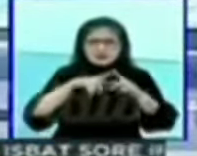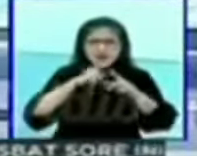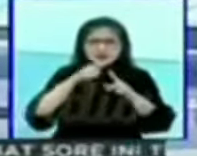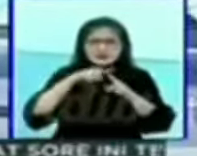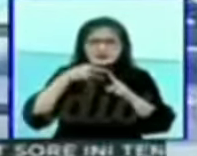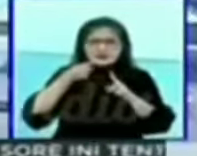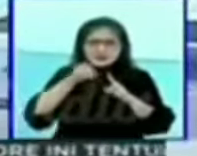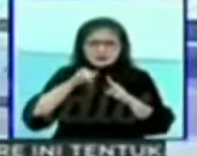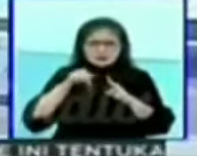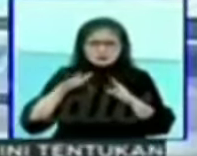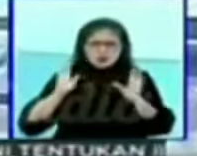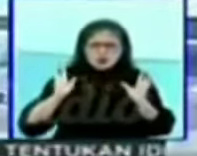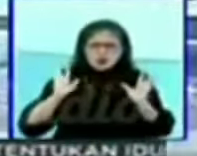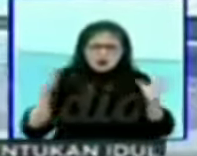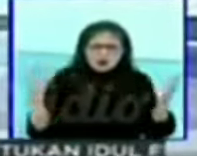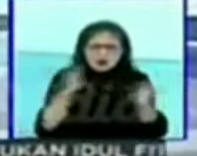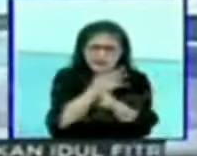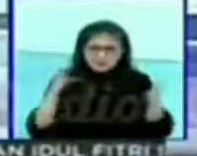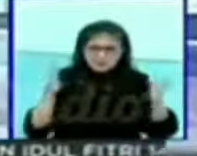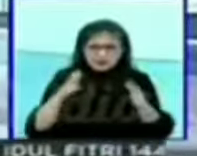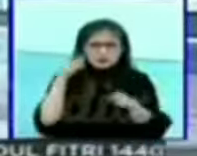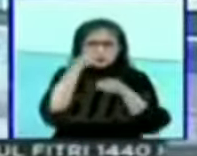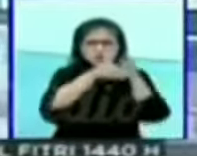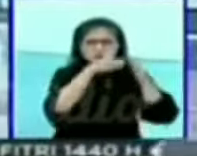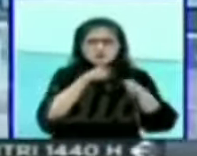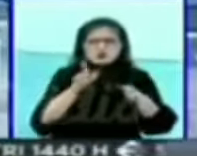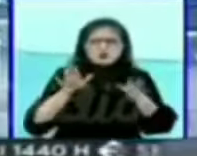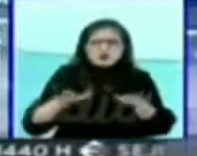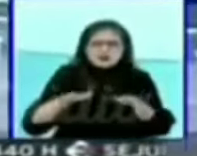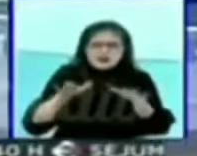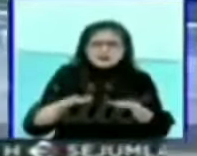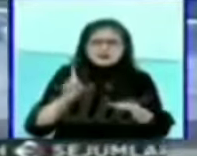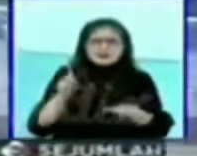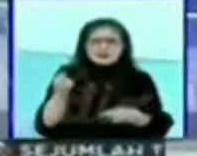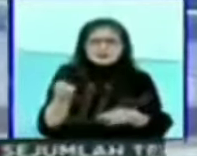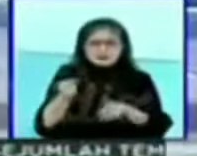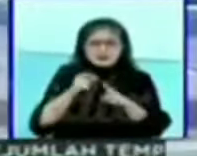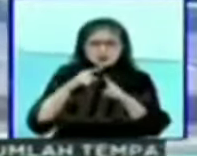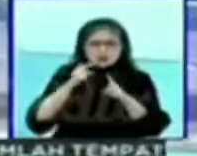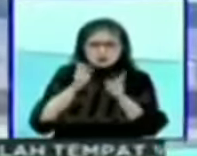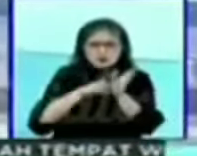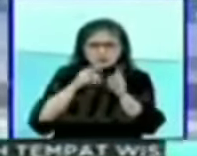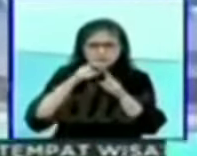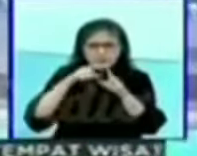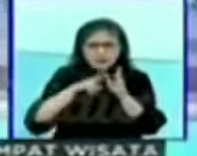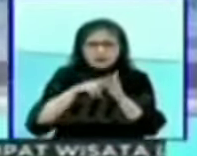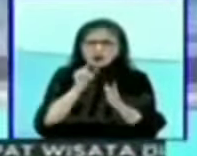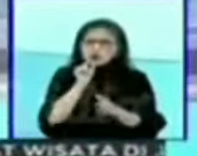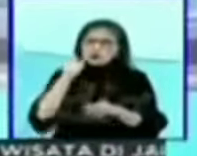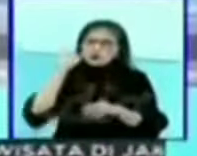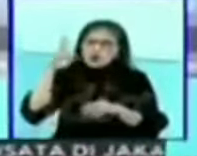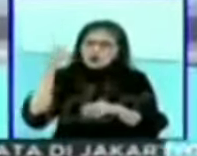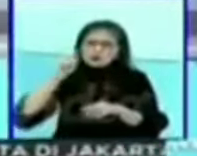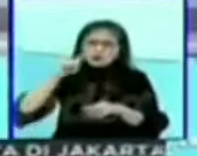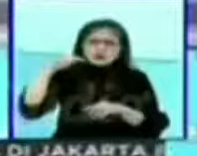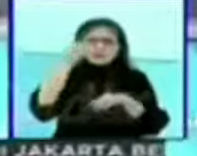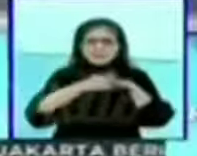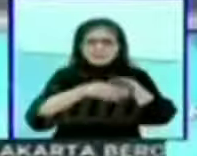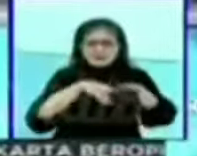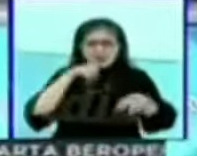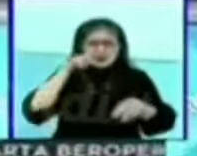arteri Pantura, ramai pengunjung. Untuk itu kami akan memberikan informasinya sesaat lagi, di antara informasi yang lain dalam seputar iNews Siang bersama